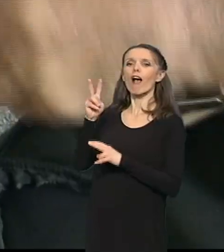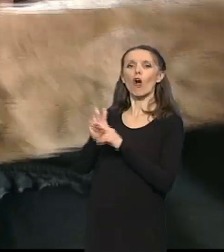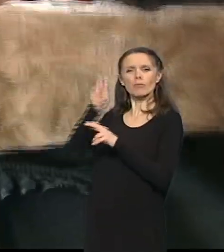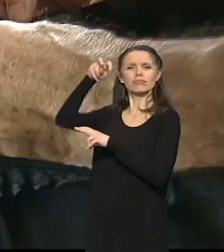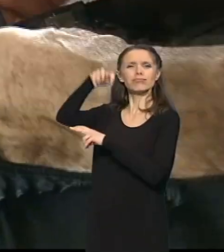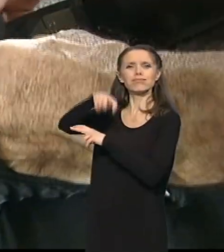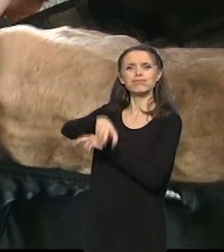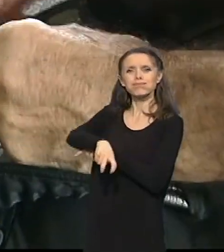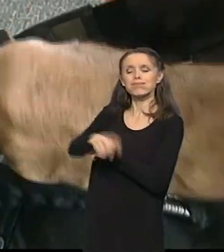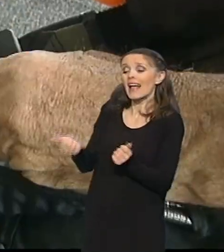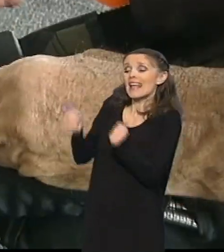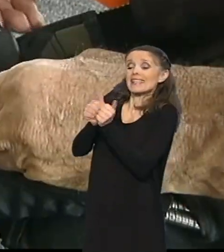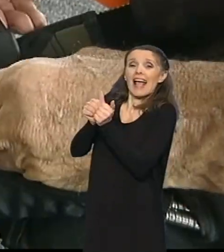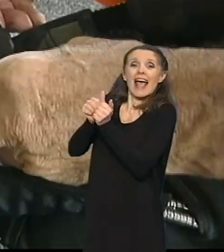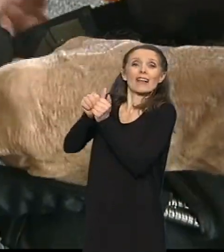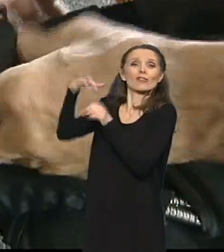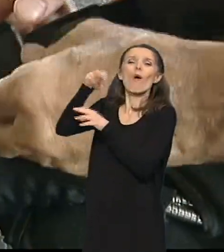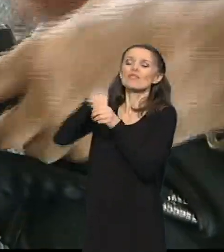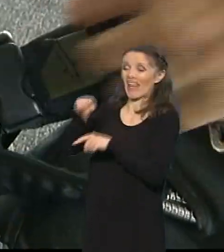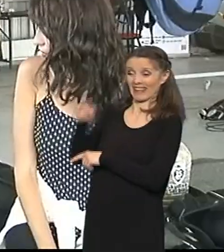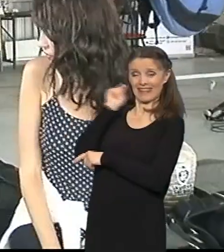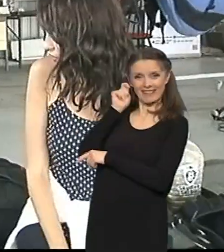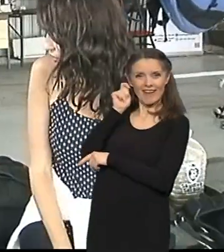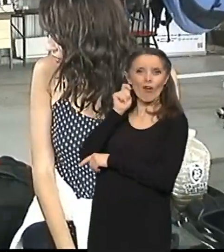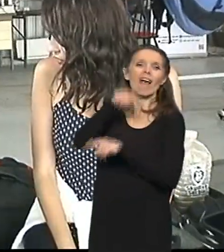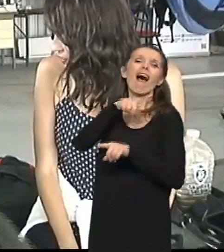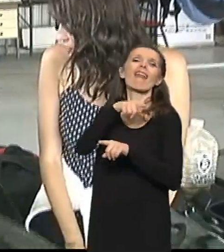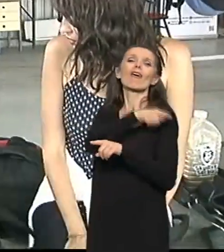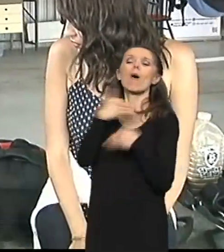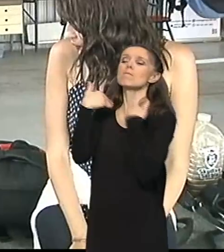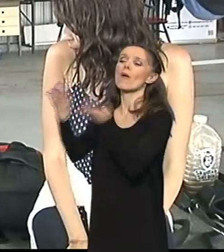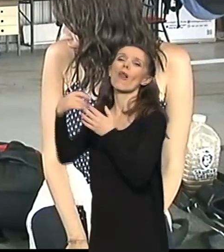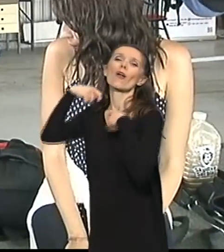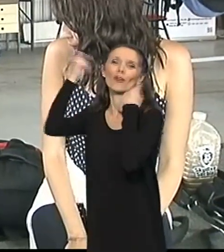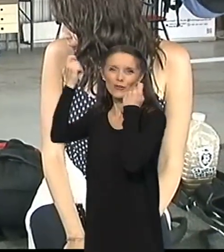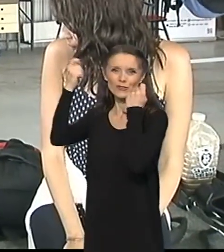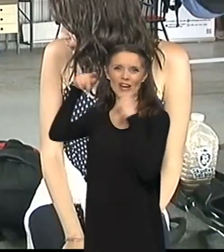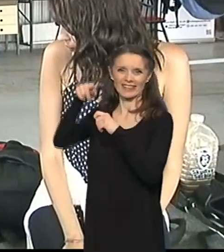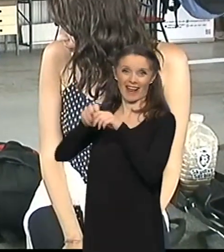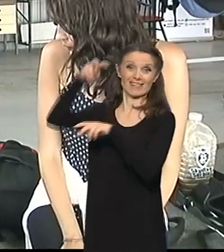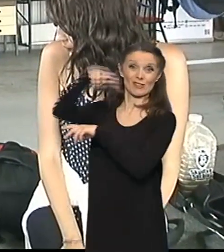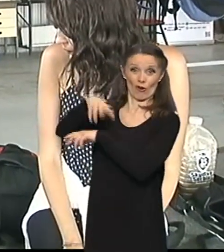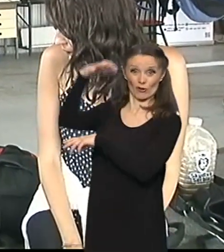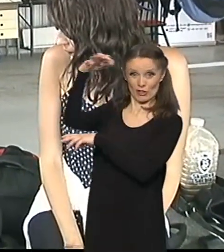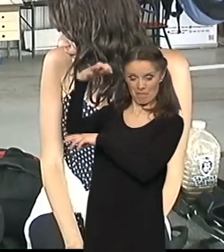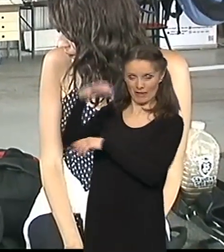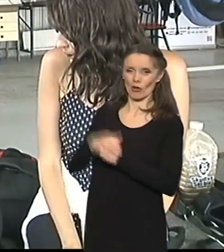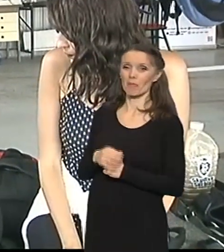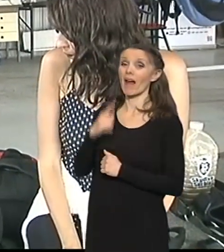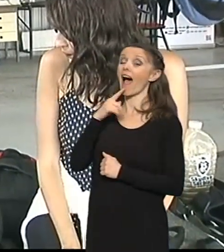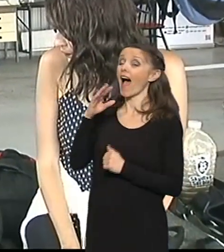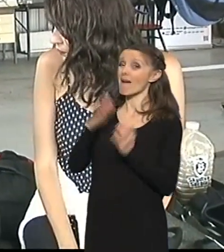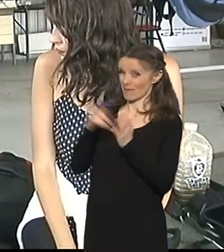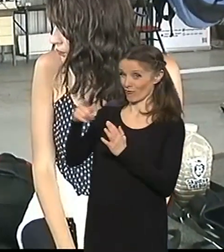koja je u stvari kao rođendanski poklon dobila jedan skok sa vama. Da. Ne samo to, što je vrlo interesanta